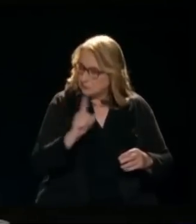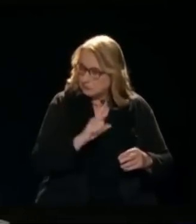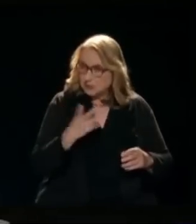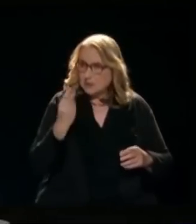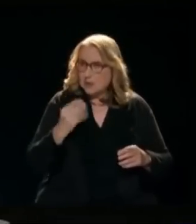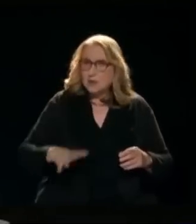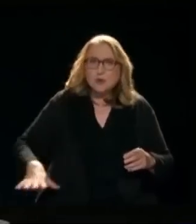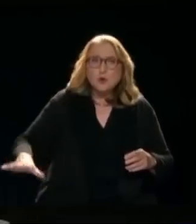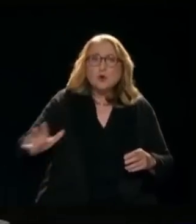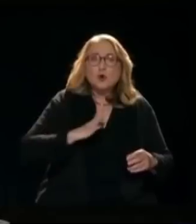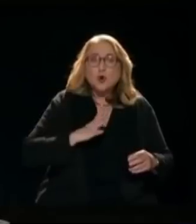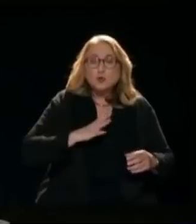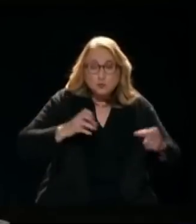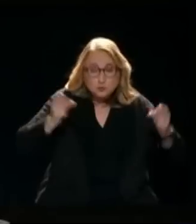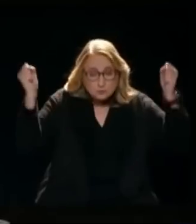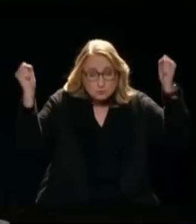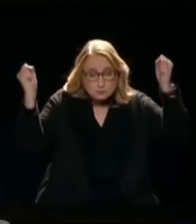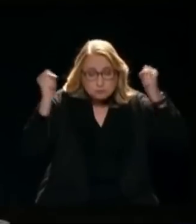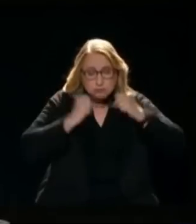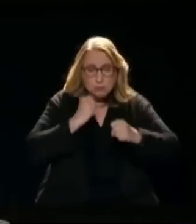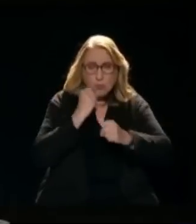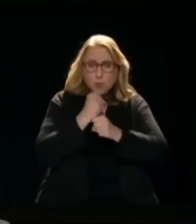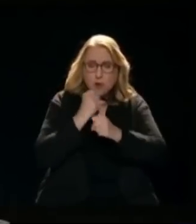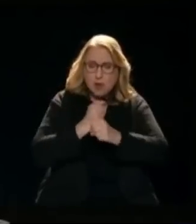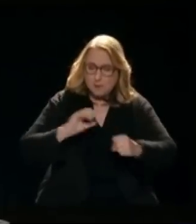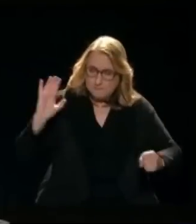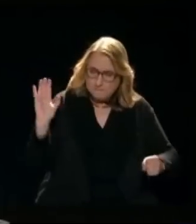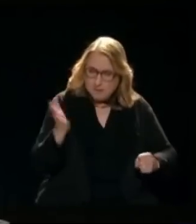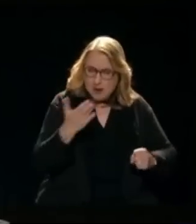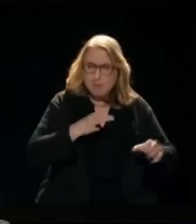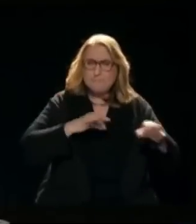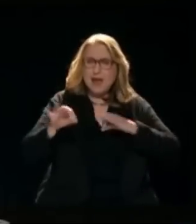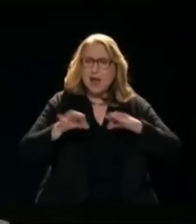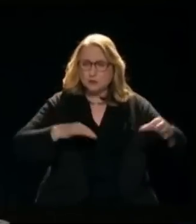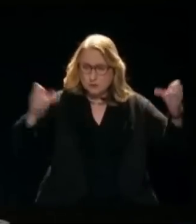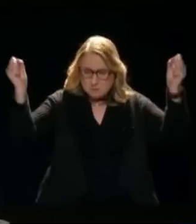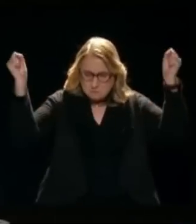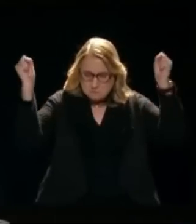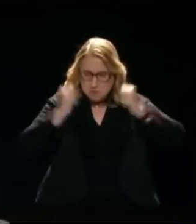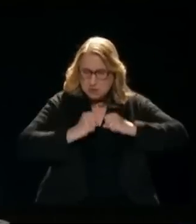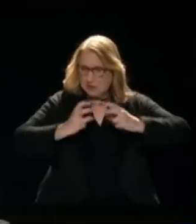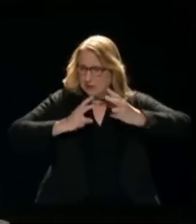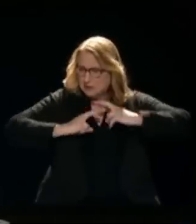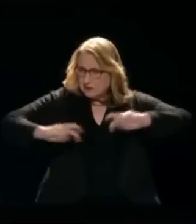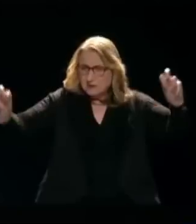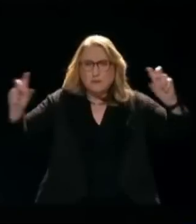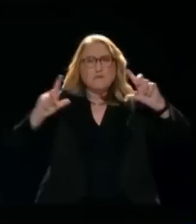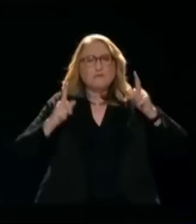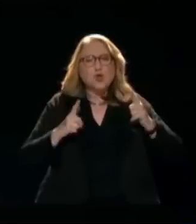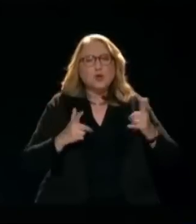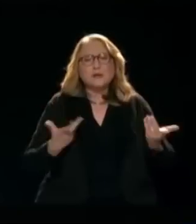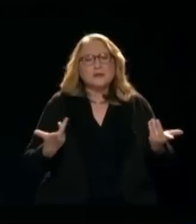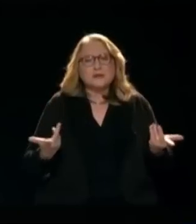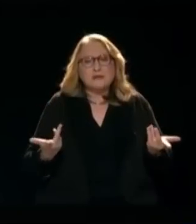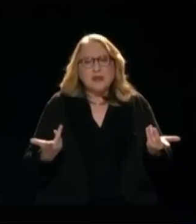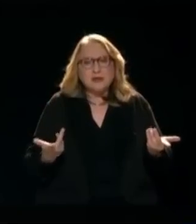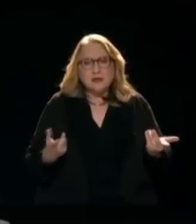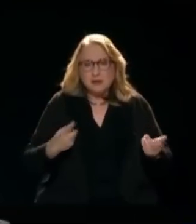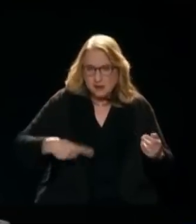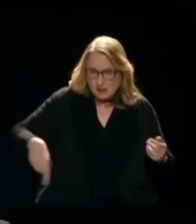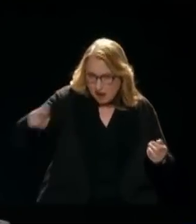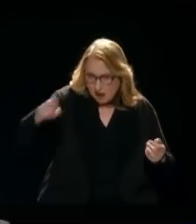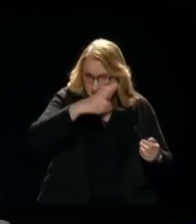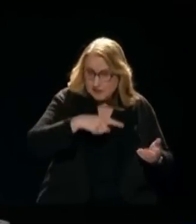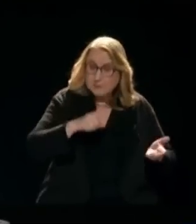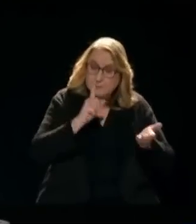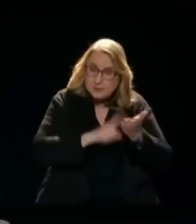τους, έχουν χάσει το εισόδημά τους και τη δουλειά τους, κάποτε να αντιμετωπίσουν και τις ποινικές ευθύνες, εκτός από τις πολιτικές ευθύνες, και το πολιτικό προσωπικό